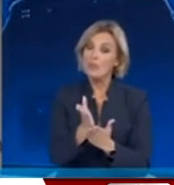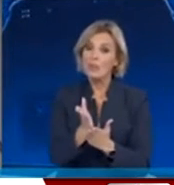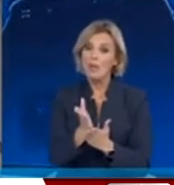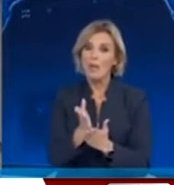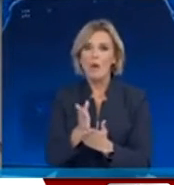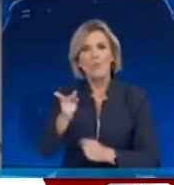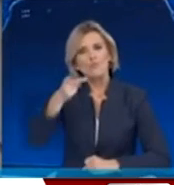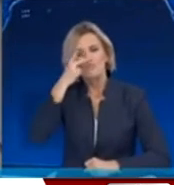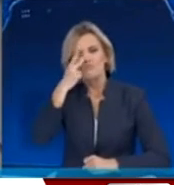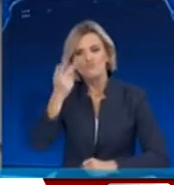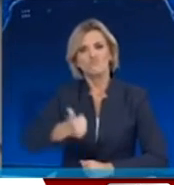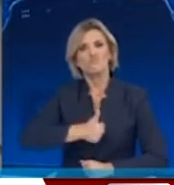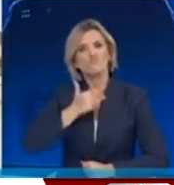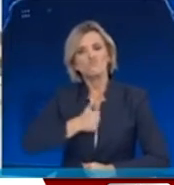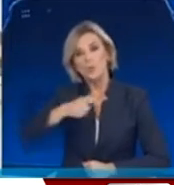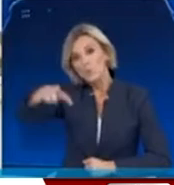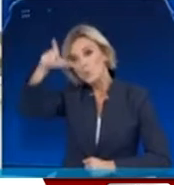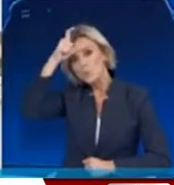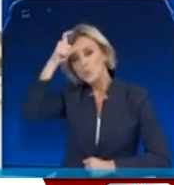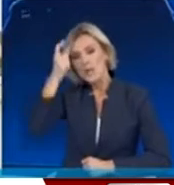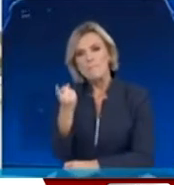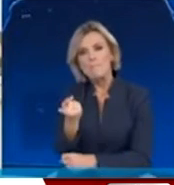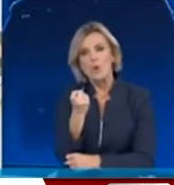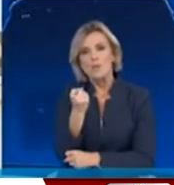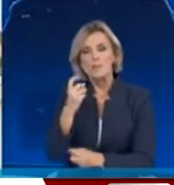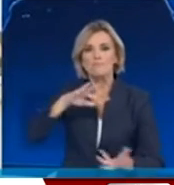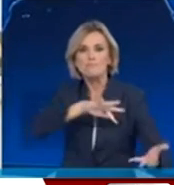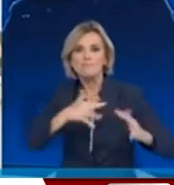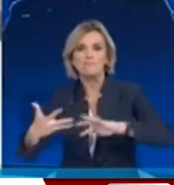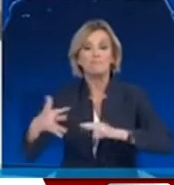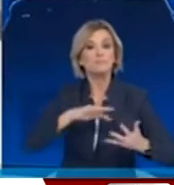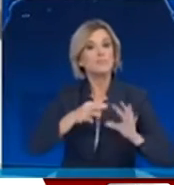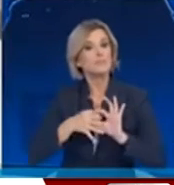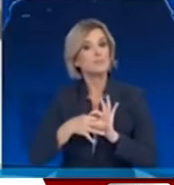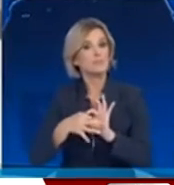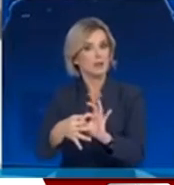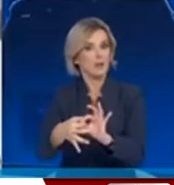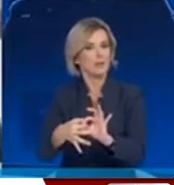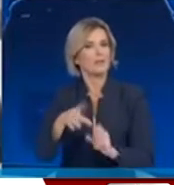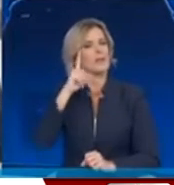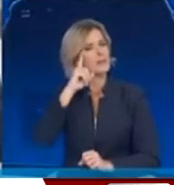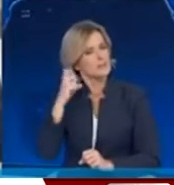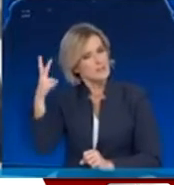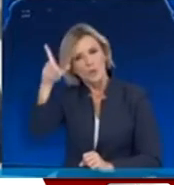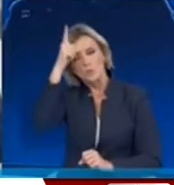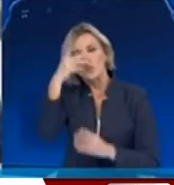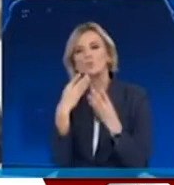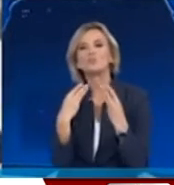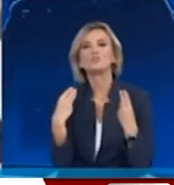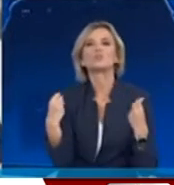αχρίαστα ακραία ρητορική που συχνά φορτίζει το κλίμα, αλλά και με τακτικισμούς που